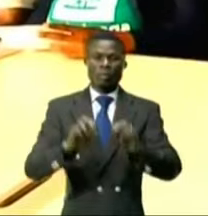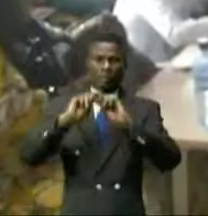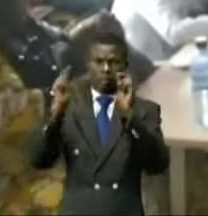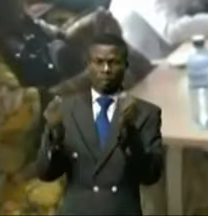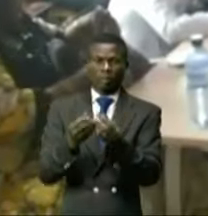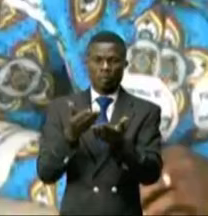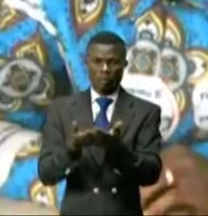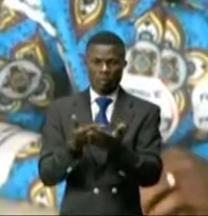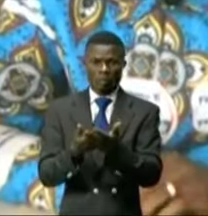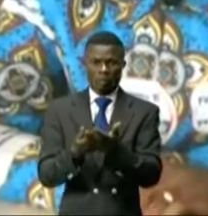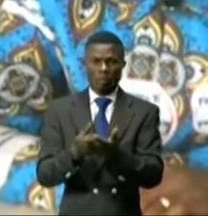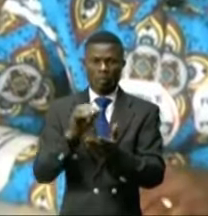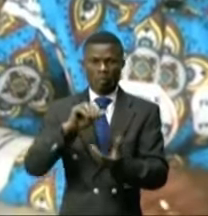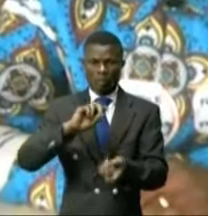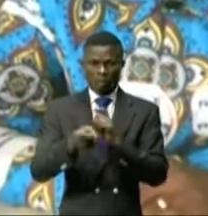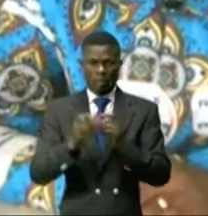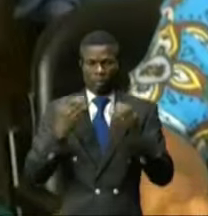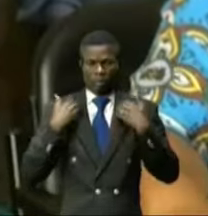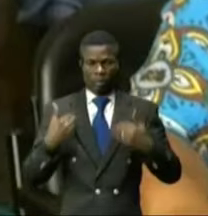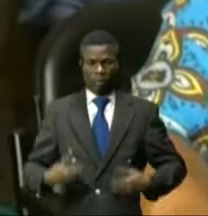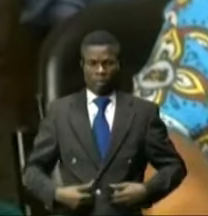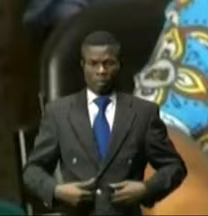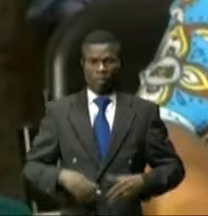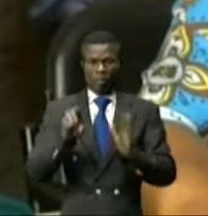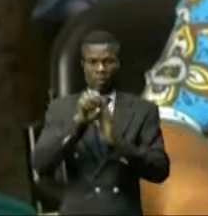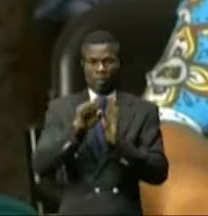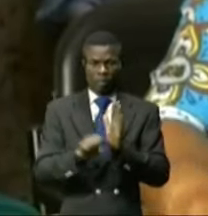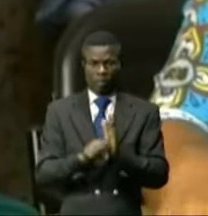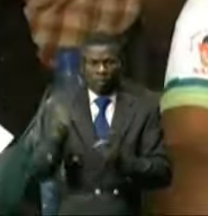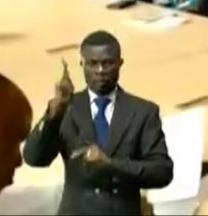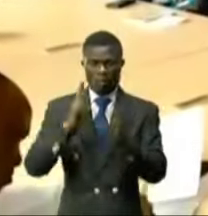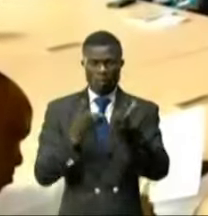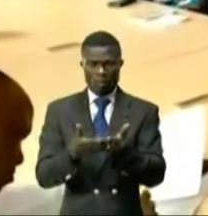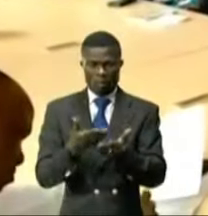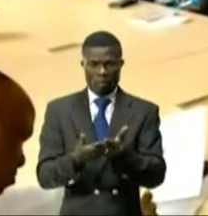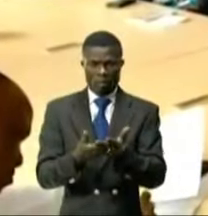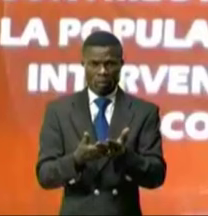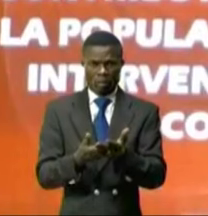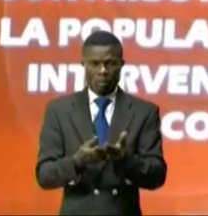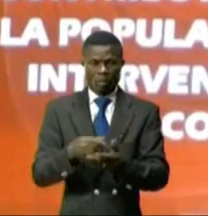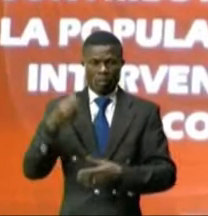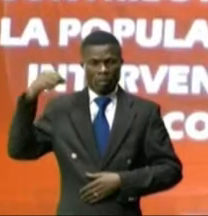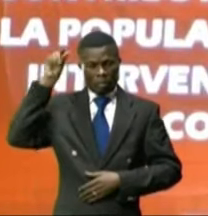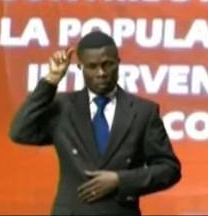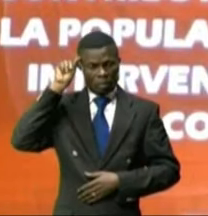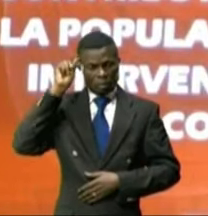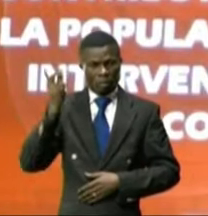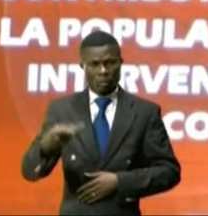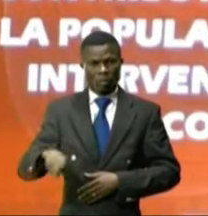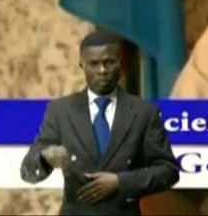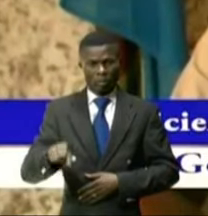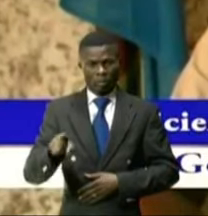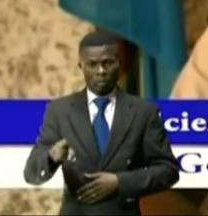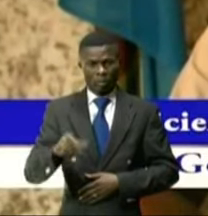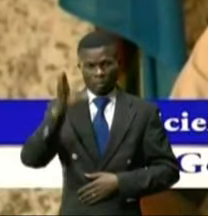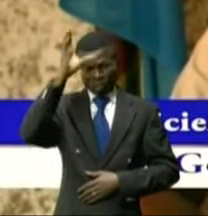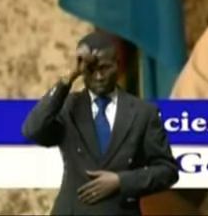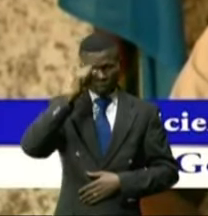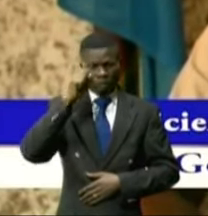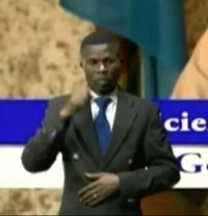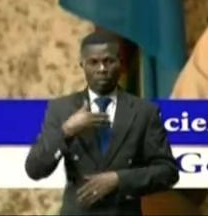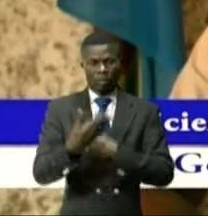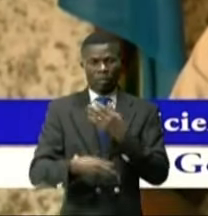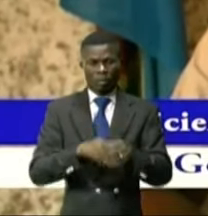Asbel dans l'amélioration des conditions de santé de sa population. Le gouvernement provincial du Kwilu